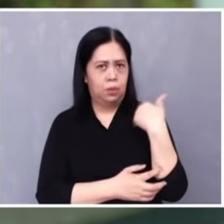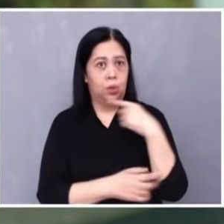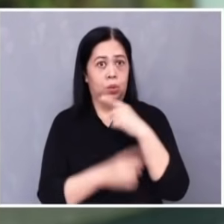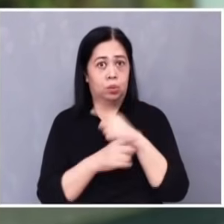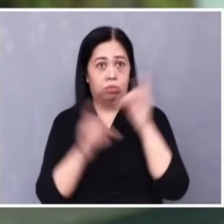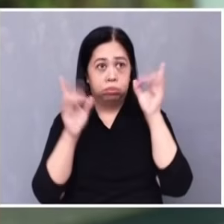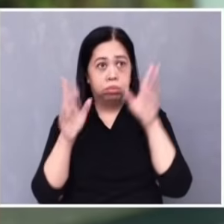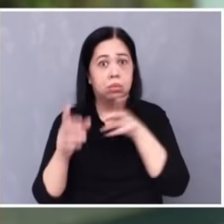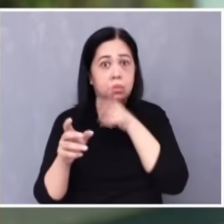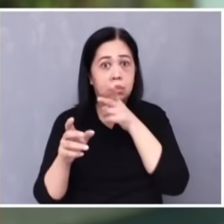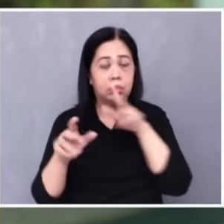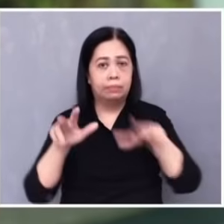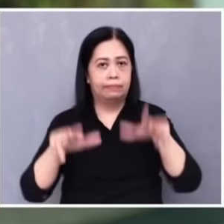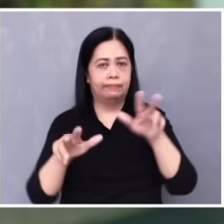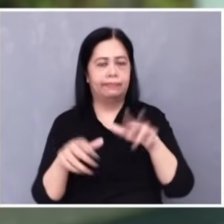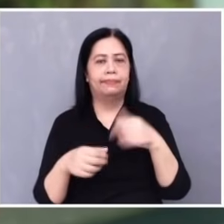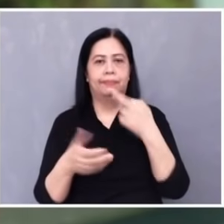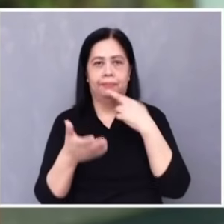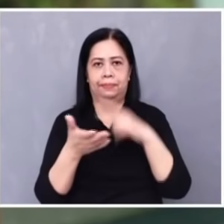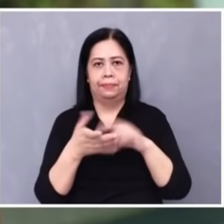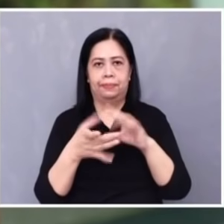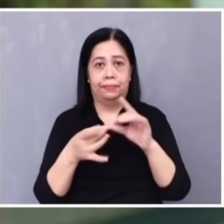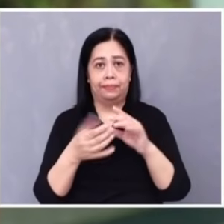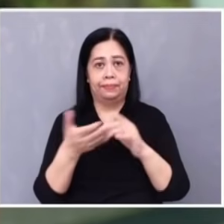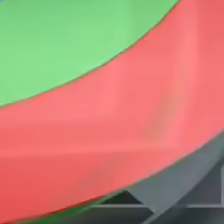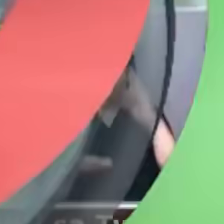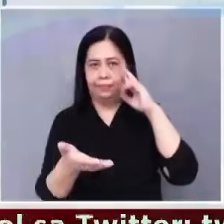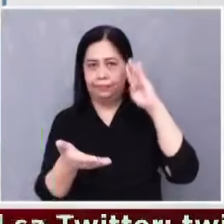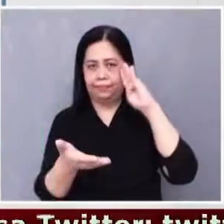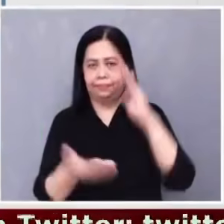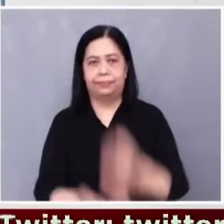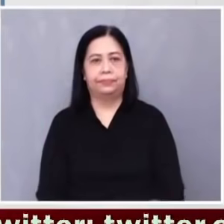ikabahala. Nagpapatrol, Rafael Bosano.